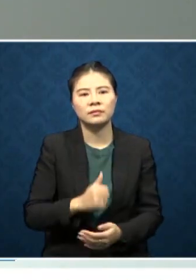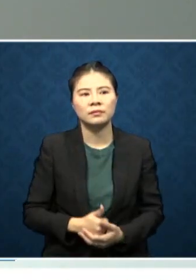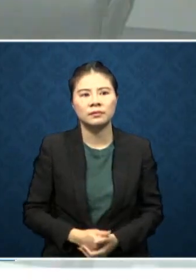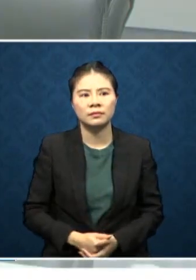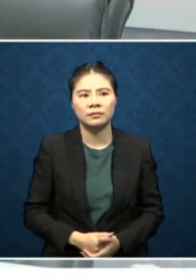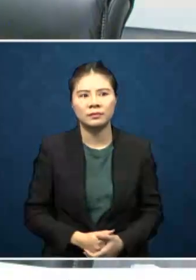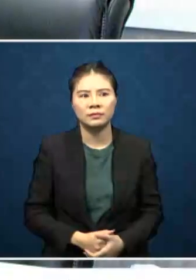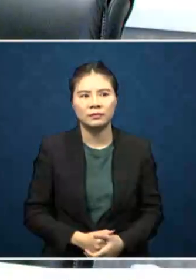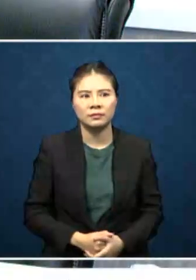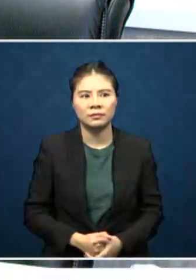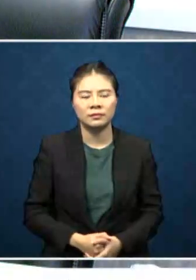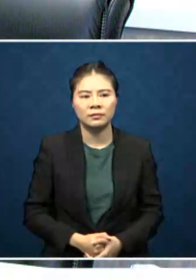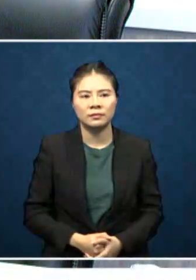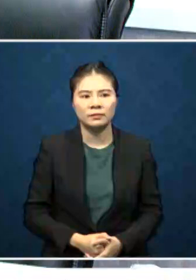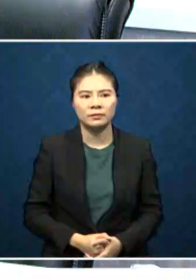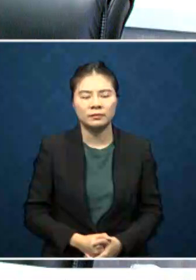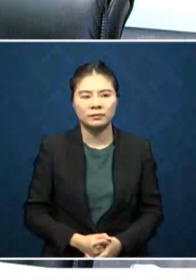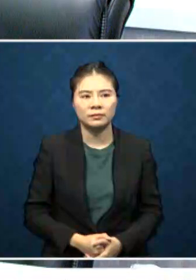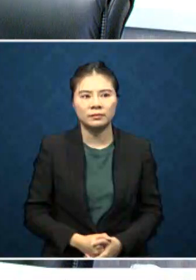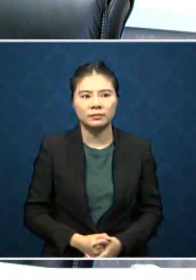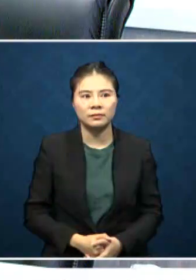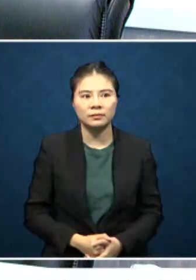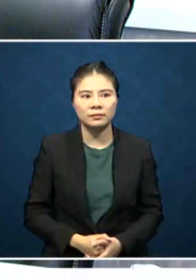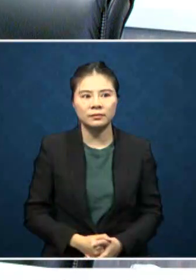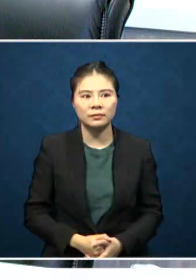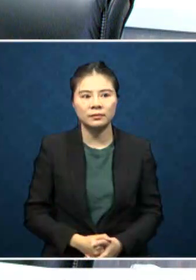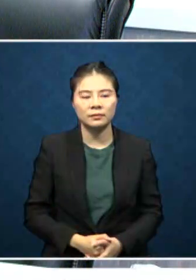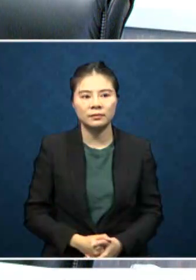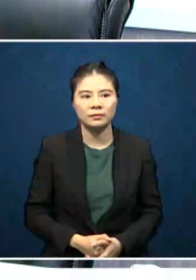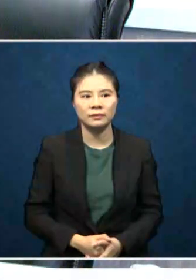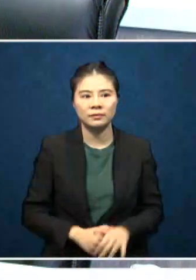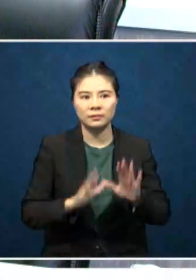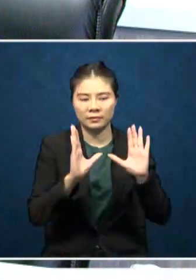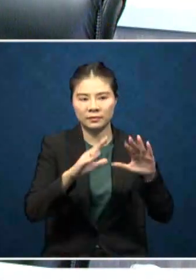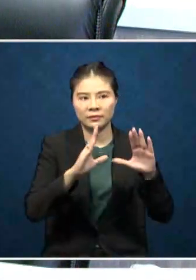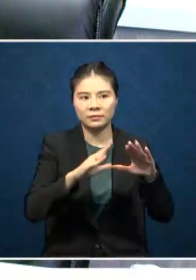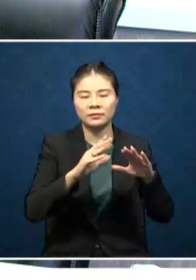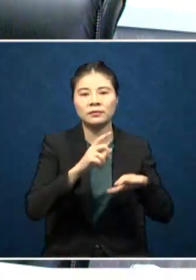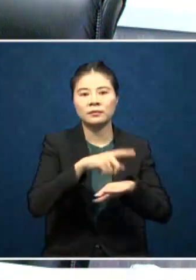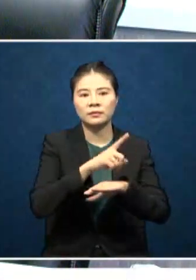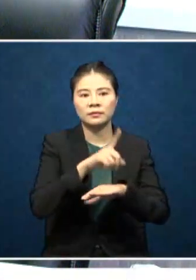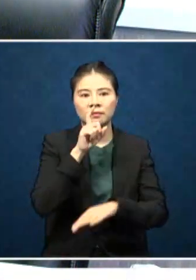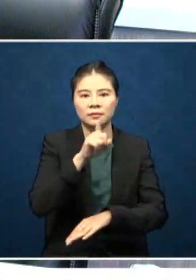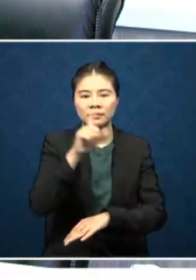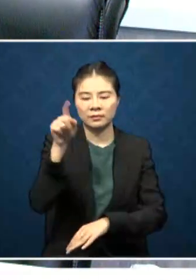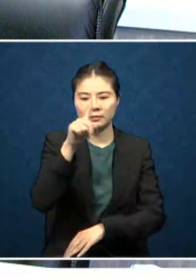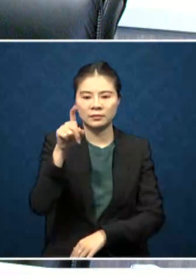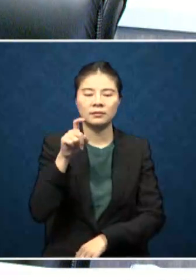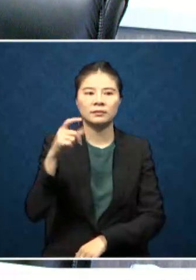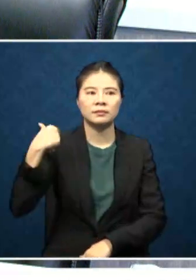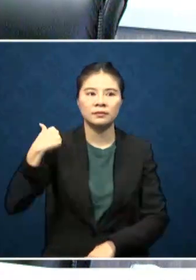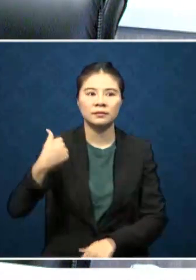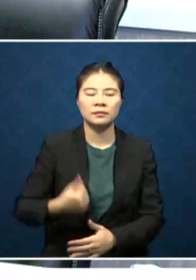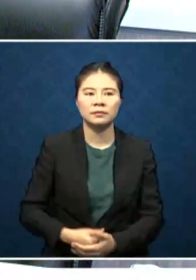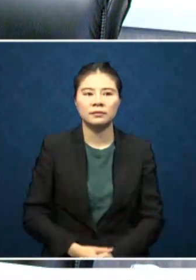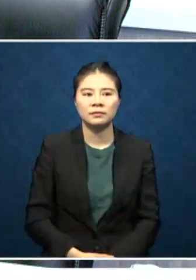อสังเกตที่จะขออนุญาตเรียนถามท่านประธานวุฒิสภาสักเล็กน้อยนะครับสัก2นาที